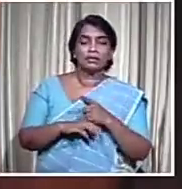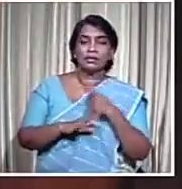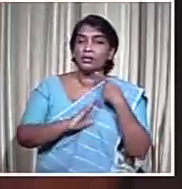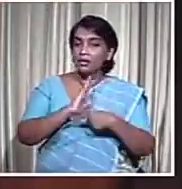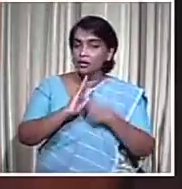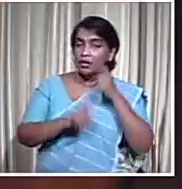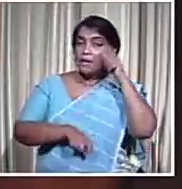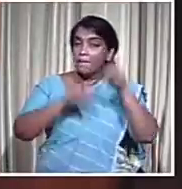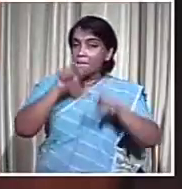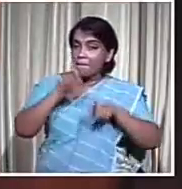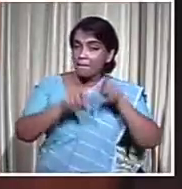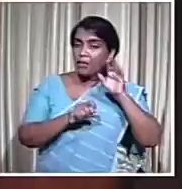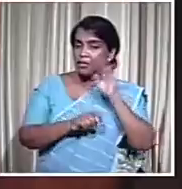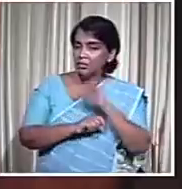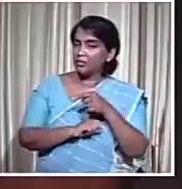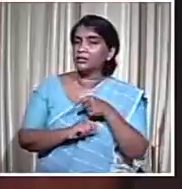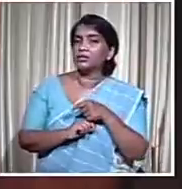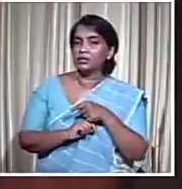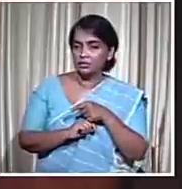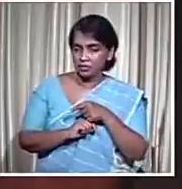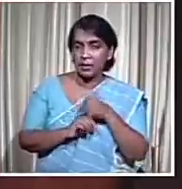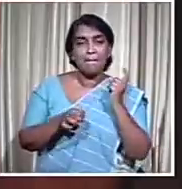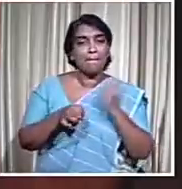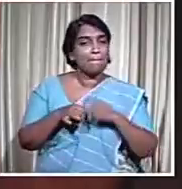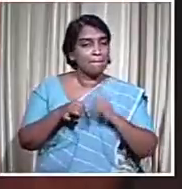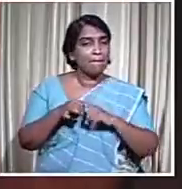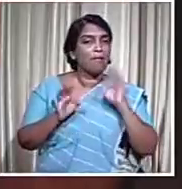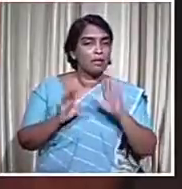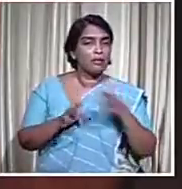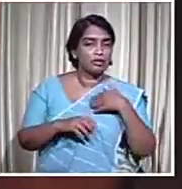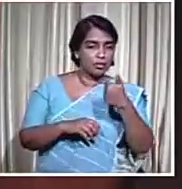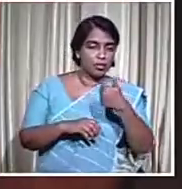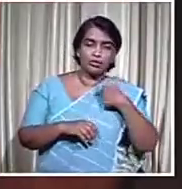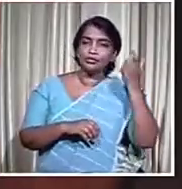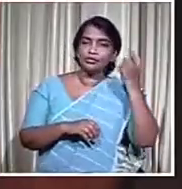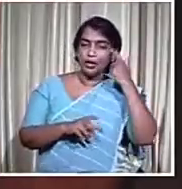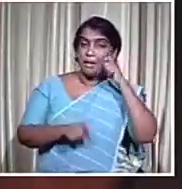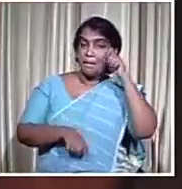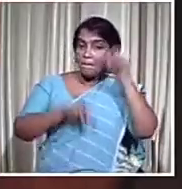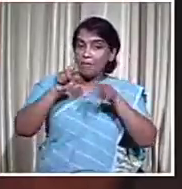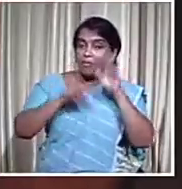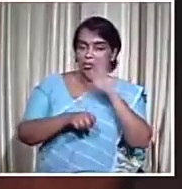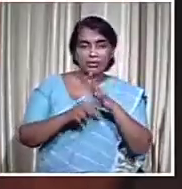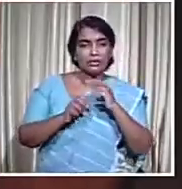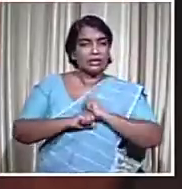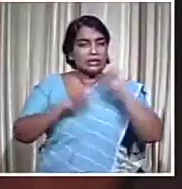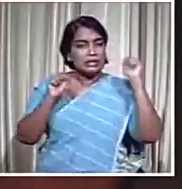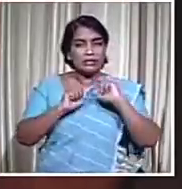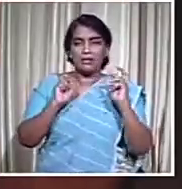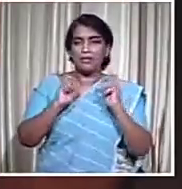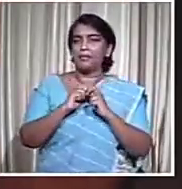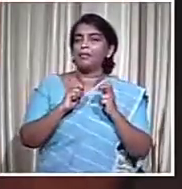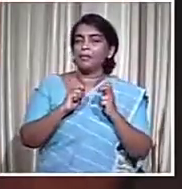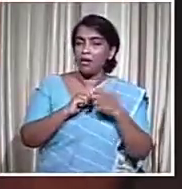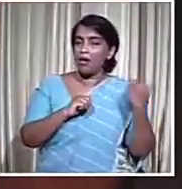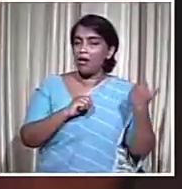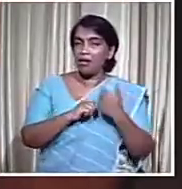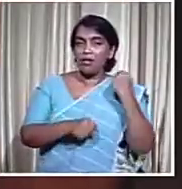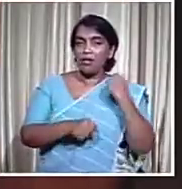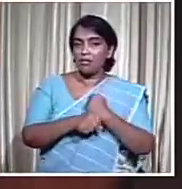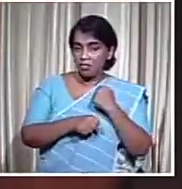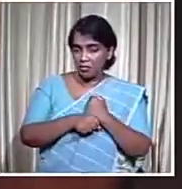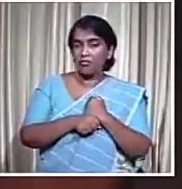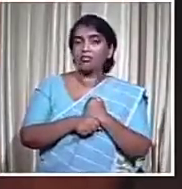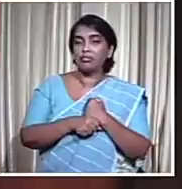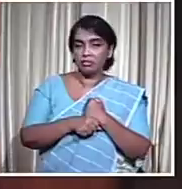மக்கள் பிரதிநிதியாக நான் நன்கு அறிவேன். மக்களினால் முன்னெடுக்கப்படுகின்ற இந்த போராட்டம் புதிய அரசியல் கலாச்சாரம் ஒன்றை நமது நாட்டில்